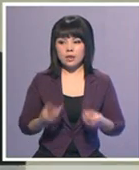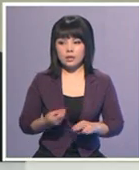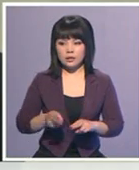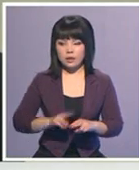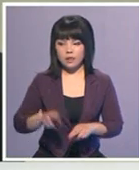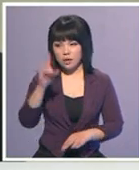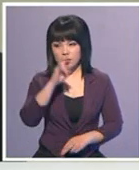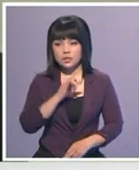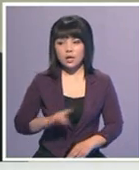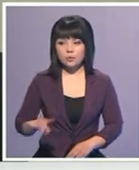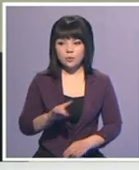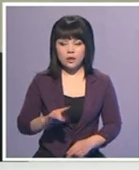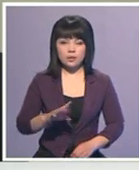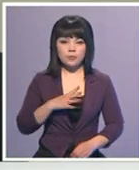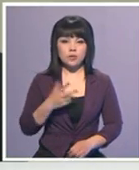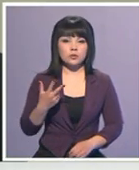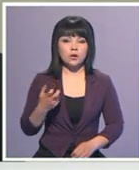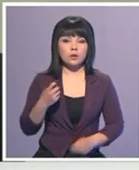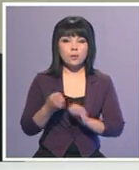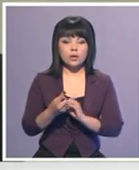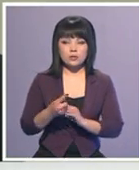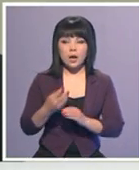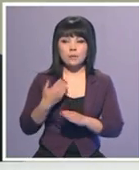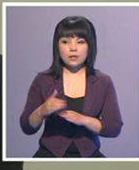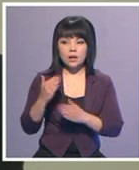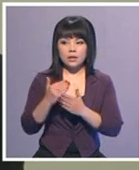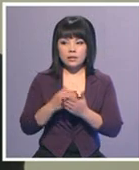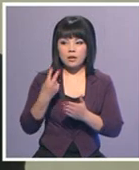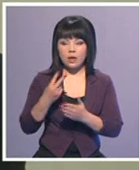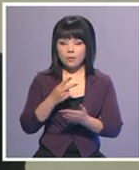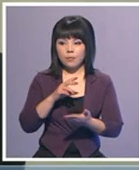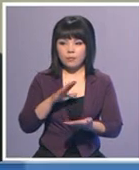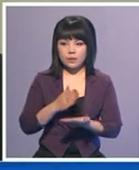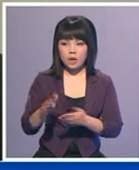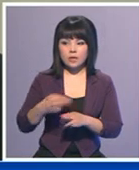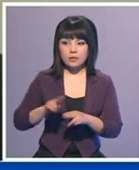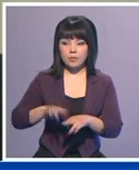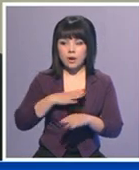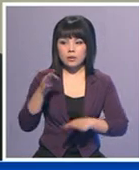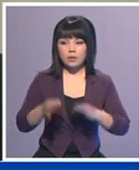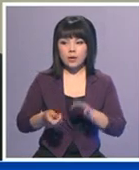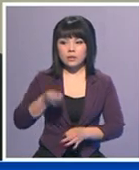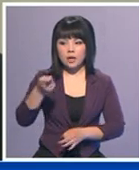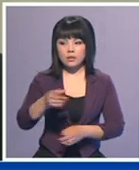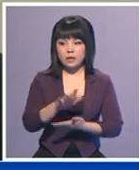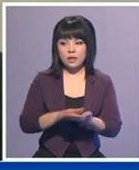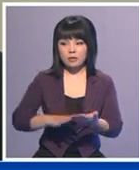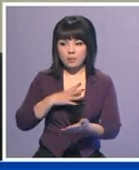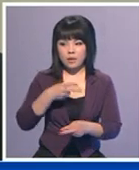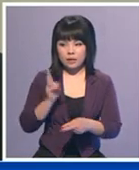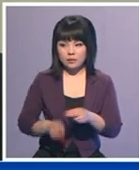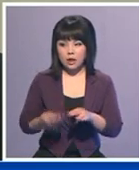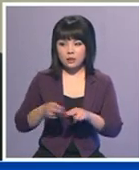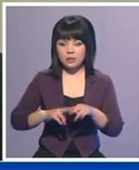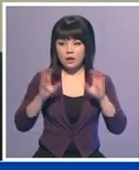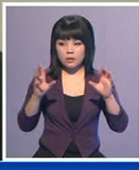Қазақстан Республикасының қылмыстық кодексінің 311-ші бабының 2-ші бөлігі бойынша қылмыстық іс қозғалып, сотқа дейінгі жеңілдетілген өндіріспен аяқталды.